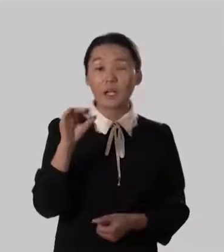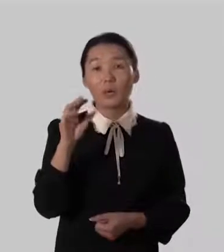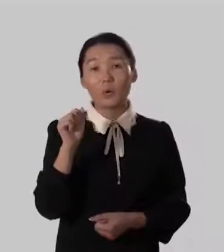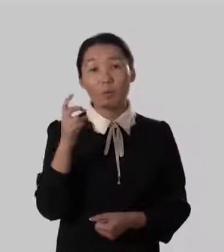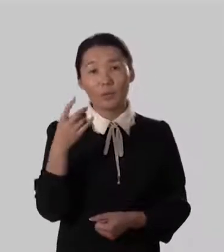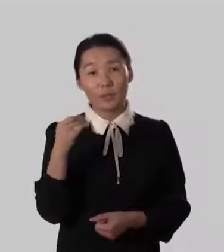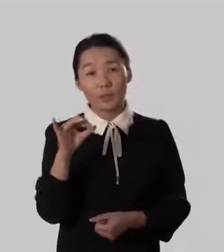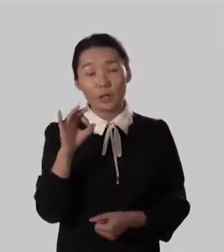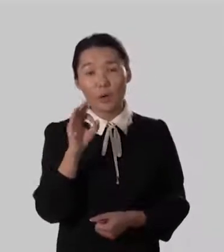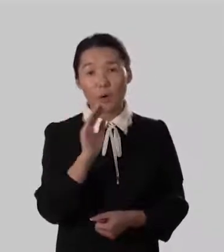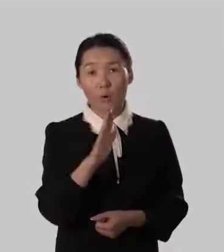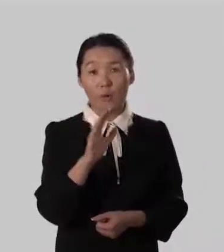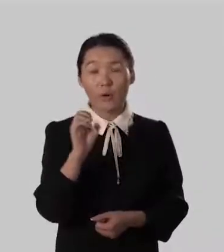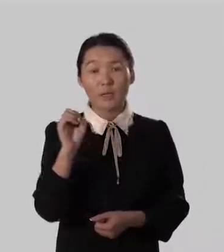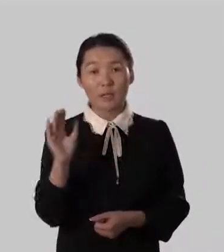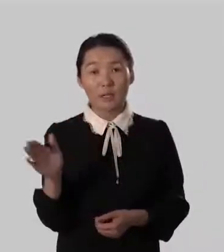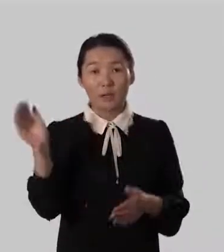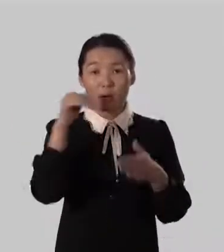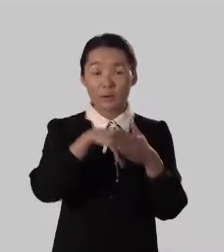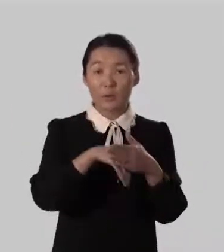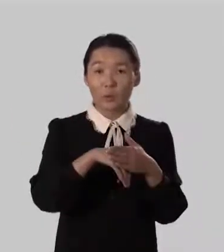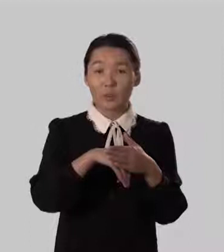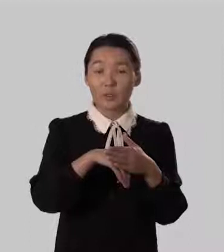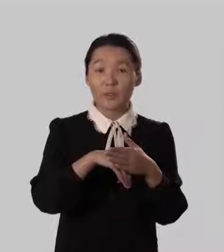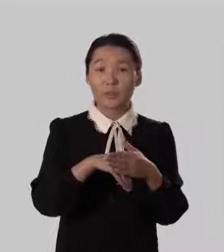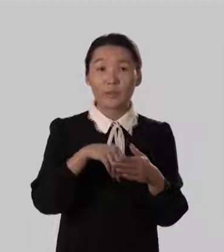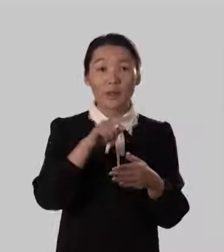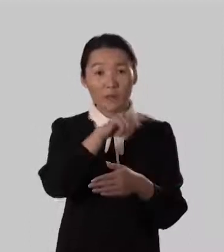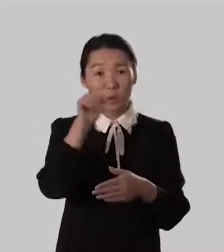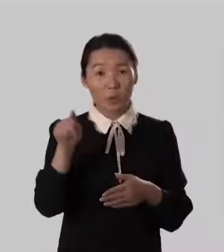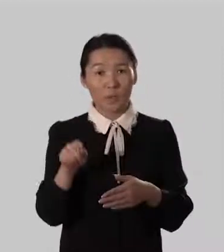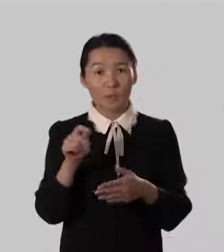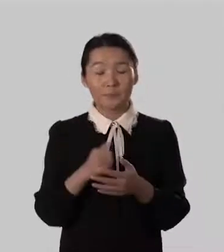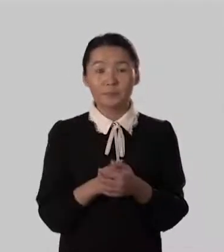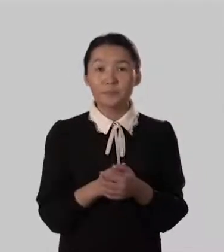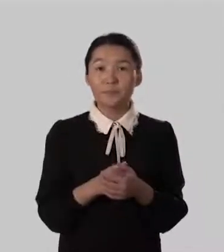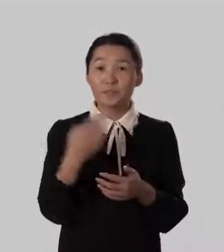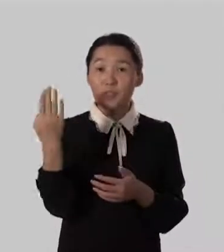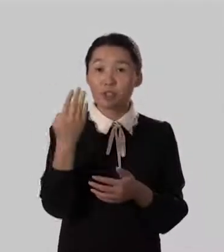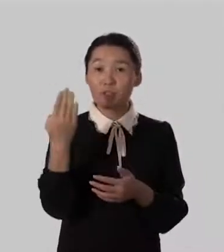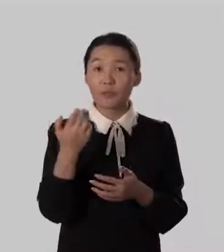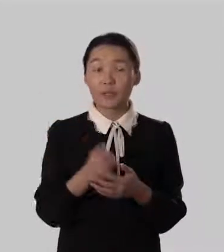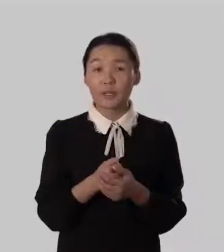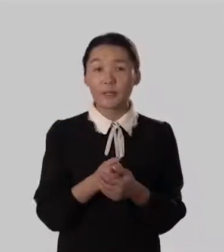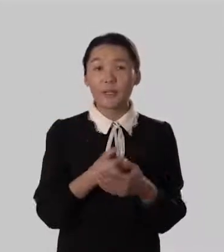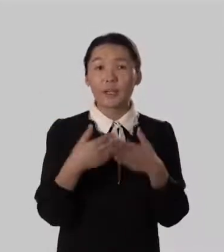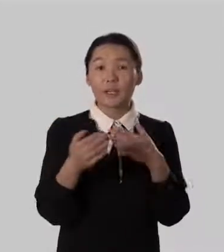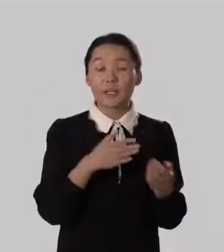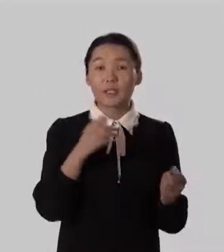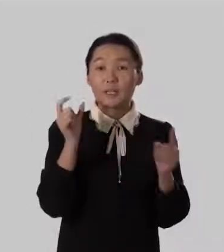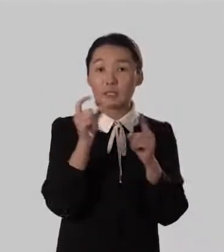кованый of и входит в состав в корне четвертое